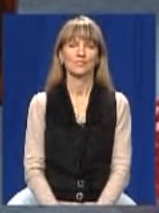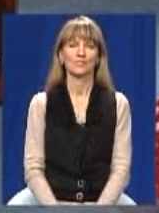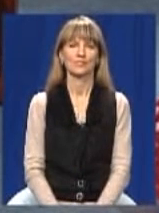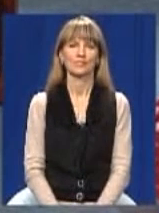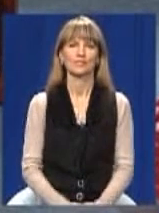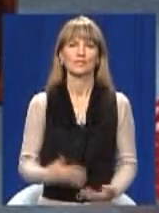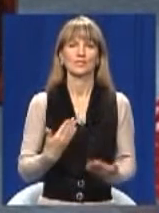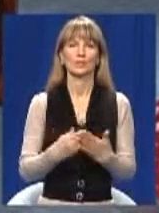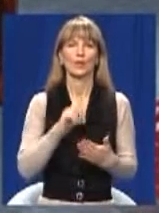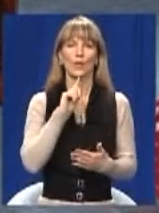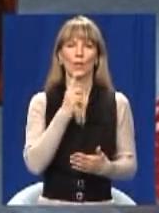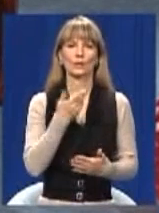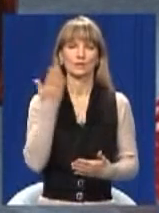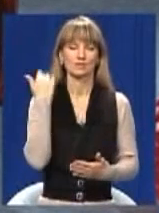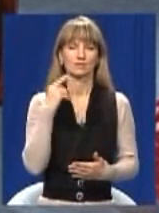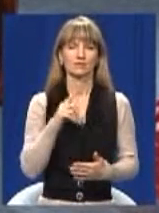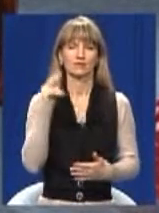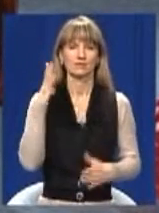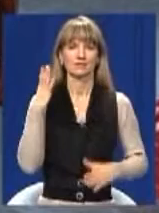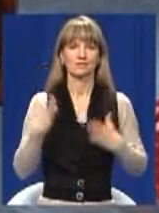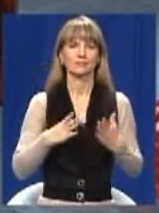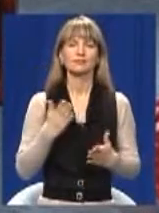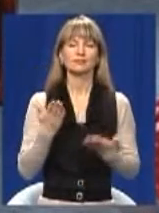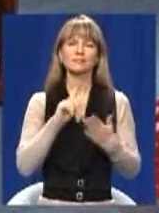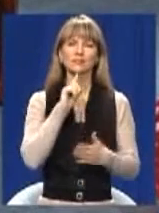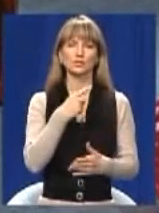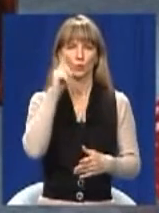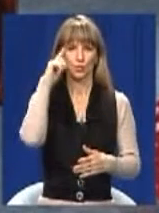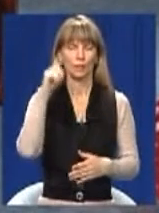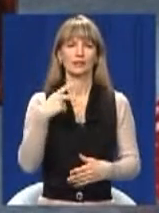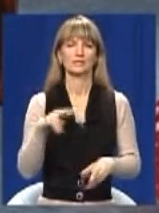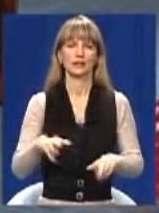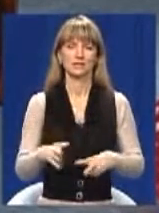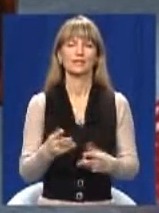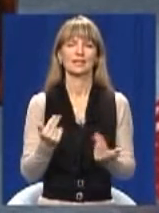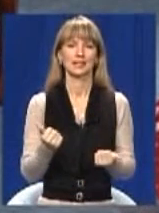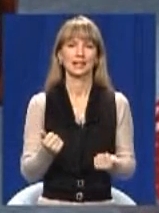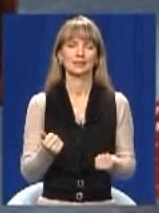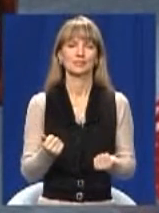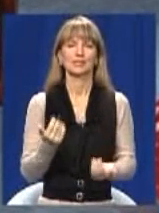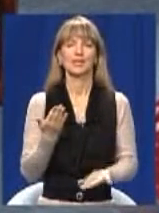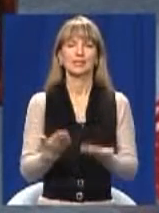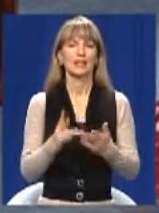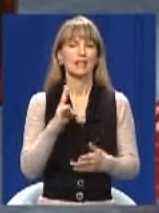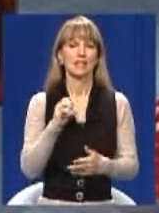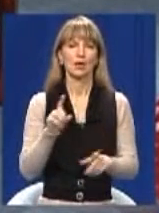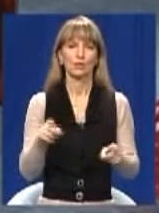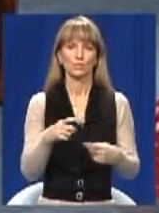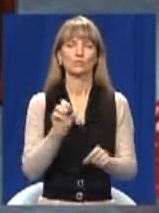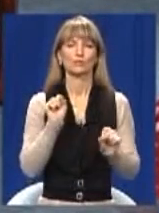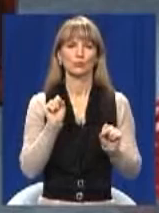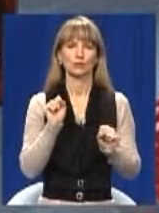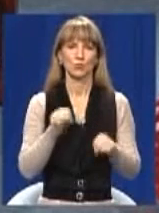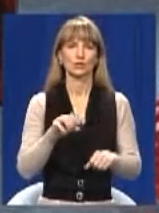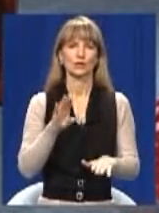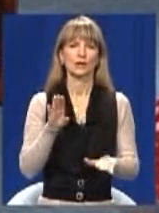Десь год назад. Ну, то вже за рік ти вже, напевно, вмієш танцювати і дуже таки професійно. Так. Тож, якщо не музика, то ти будеш під музику дуже